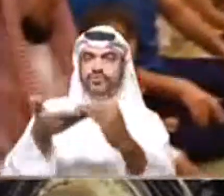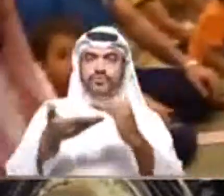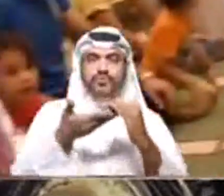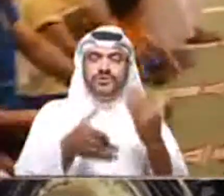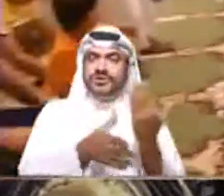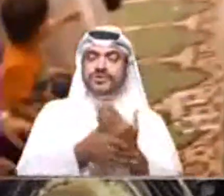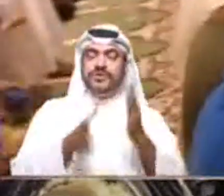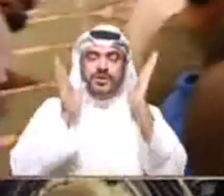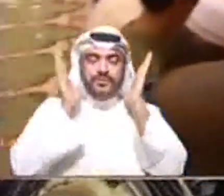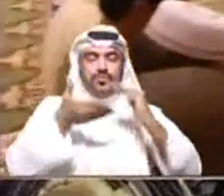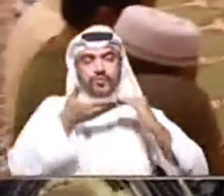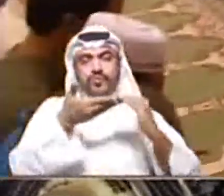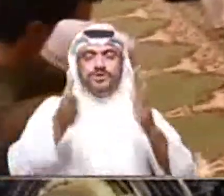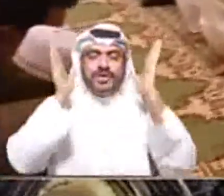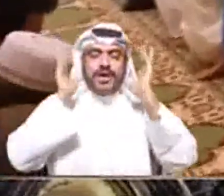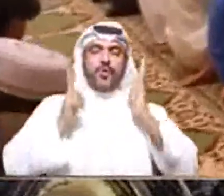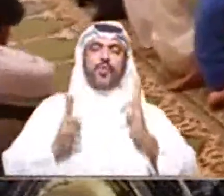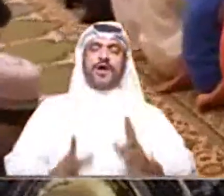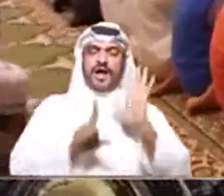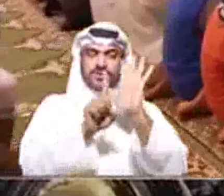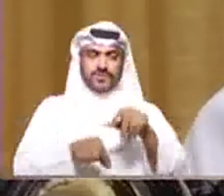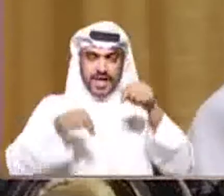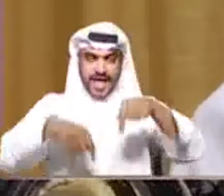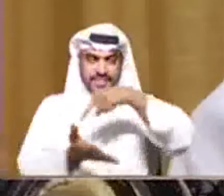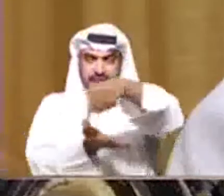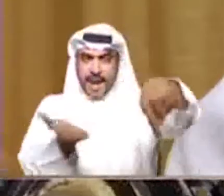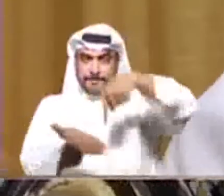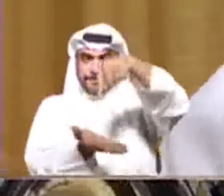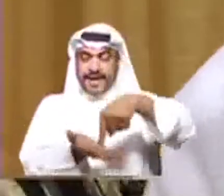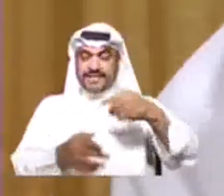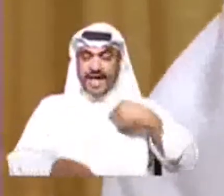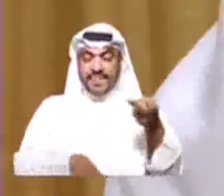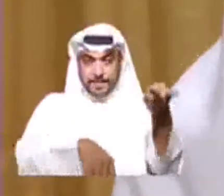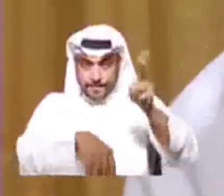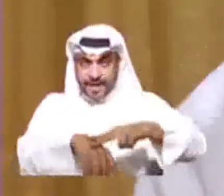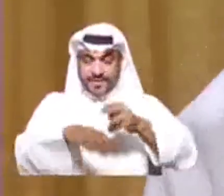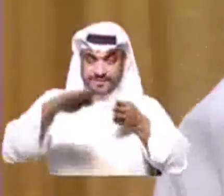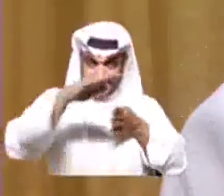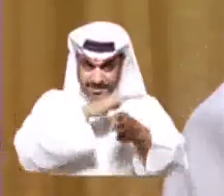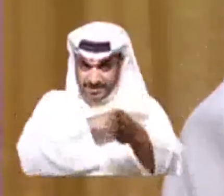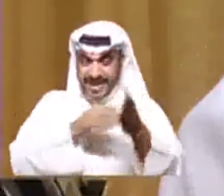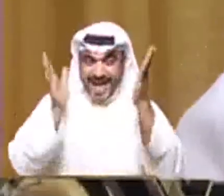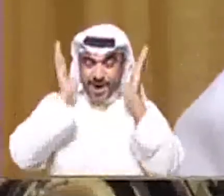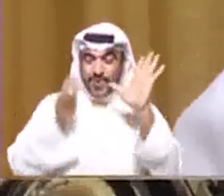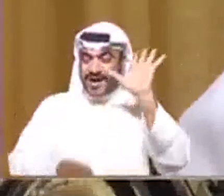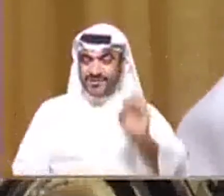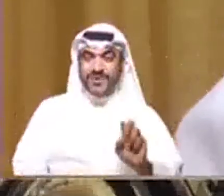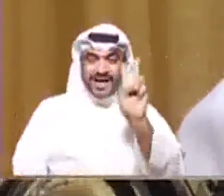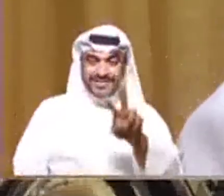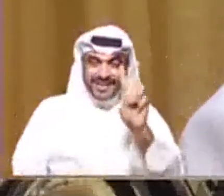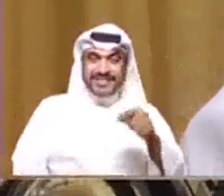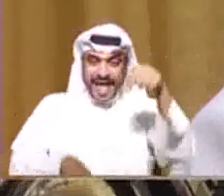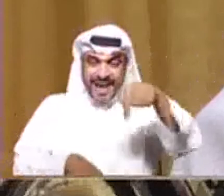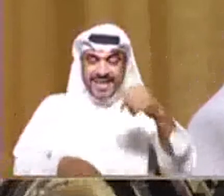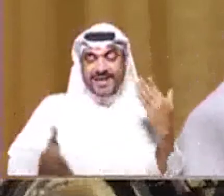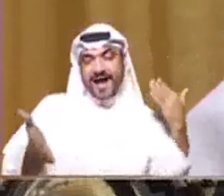شأنها خدمة وراحة المصلين. هذا مركز احنا زرناه، هذه يمكن الزيارة الثانية، زرناه في أيام التراويح والآن نزوره في العشر الأواخر،